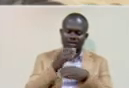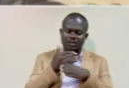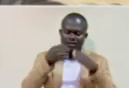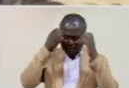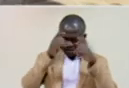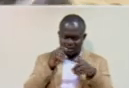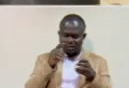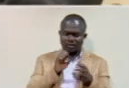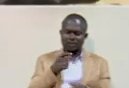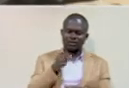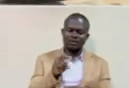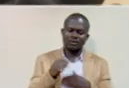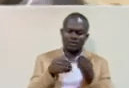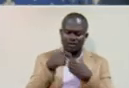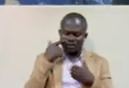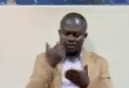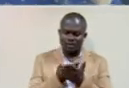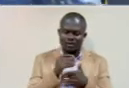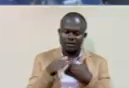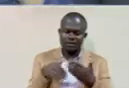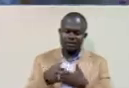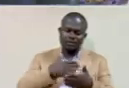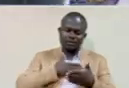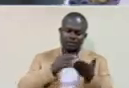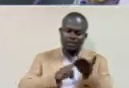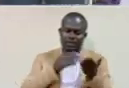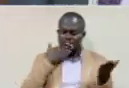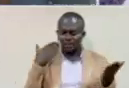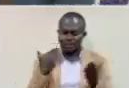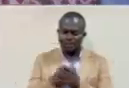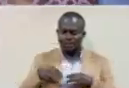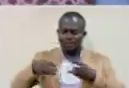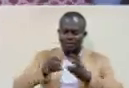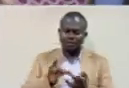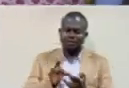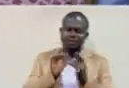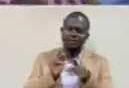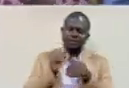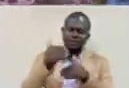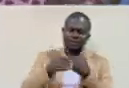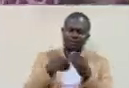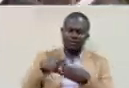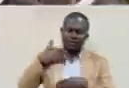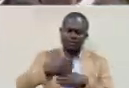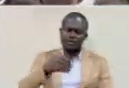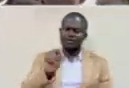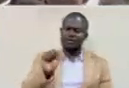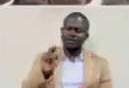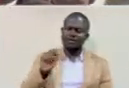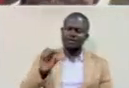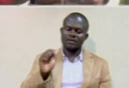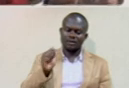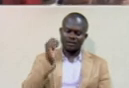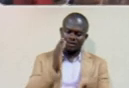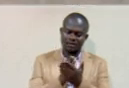w'uburezi Eugene Mutimura asaba abaturage kwishimira bakabikoresha neza, ku buryo bw'umwihariko abaturiye hafi y'umupaka nk'aha Kaniga